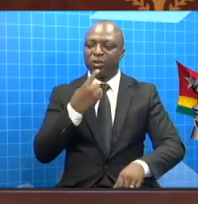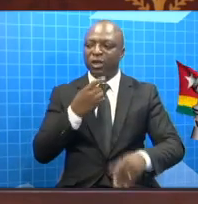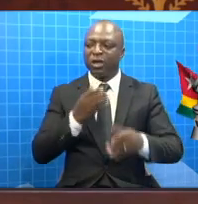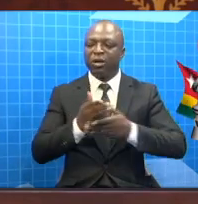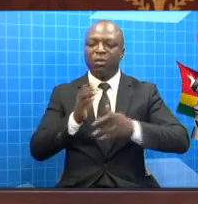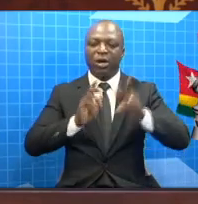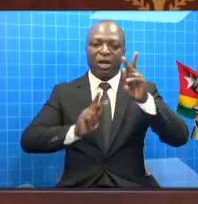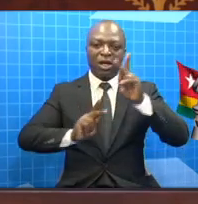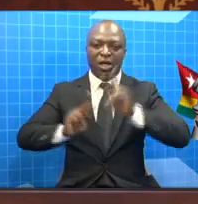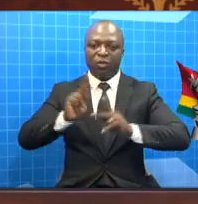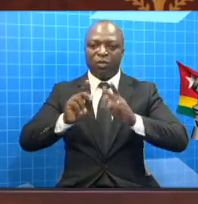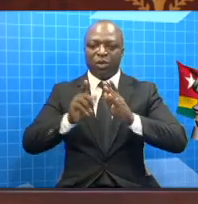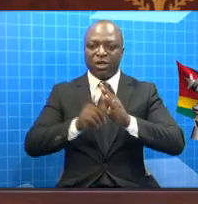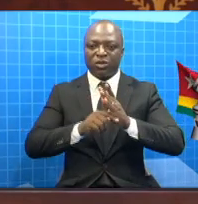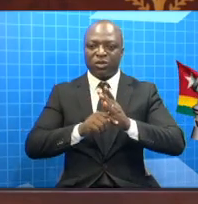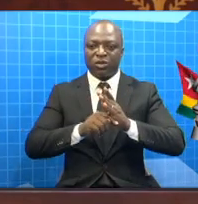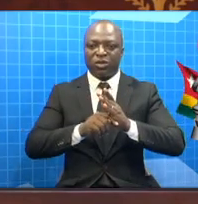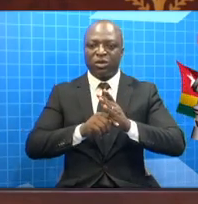les populations.